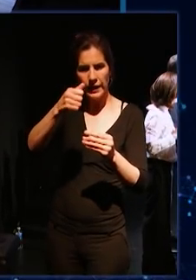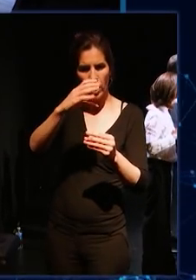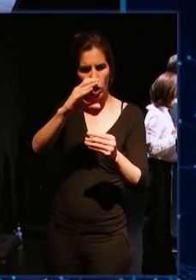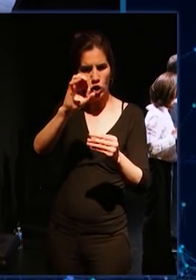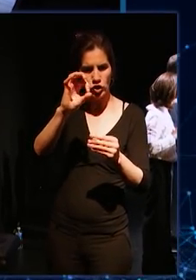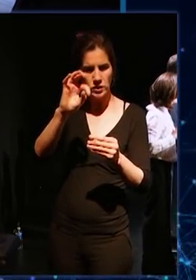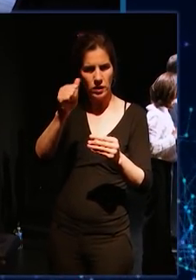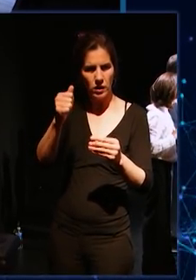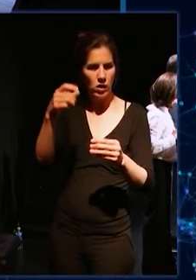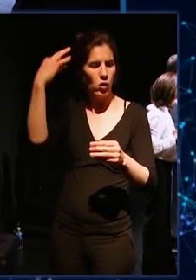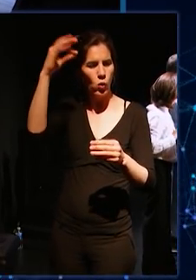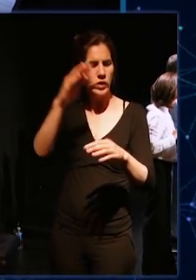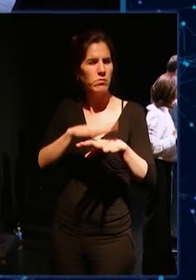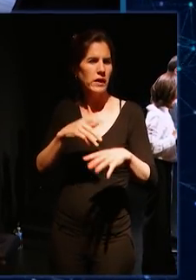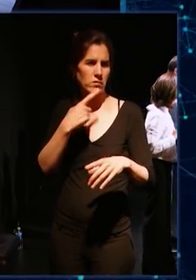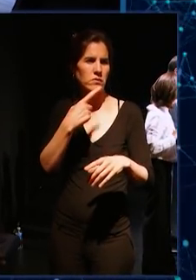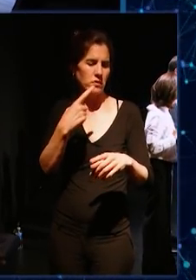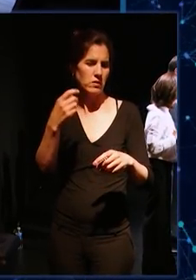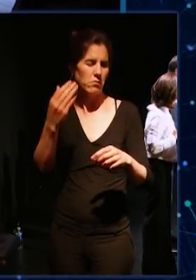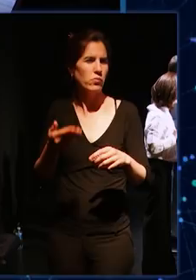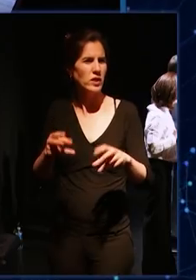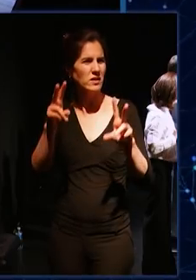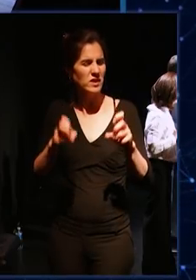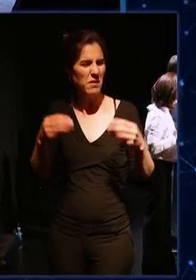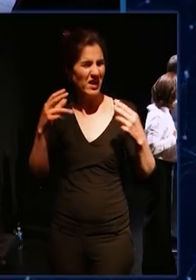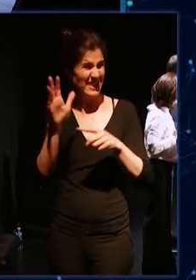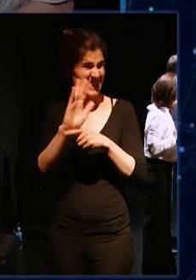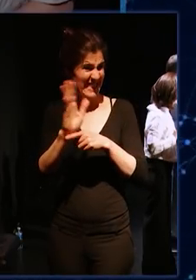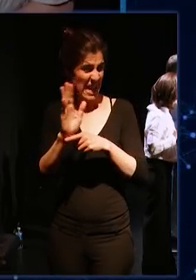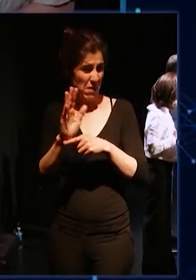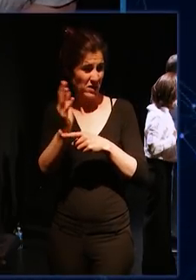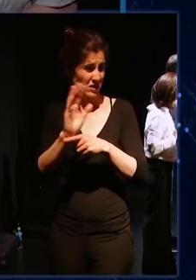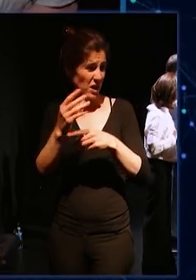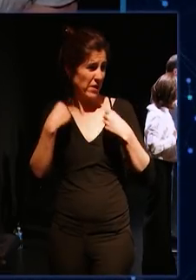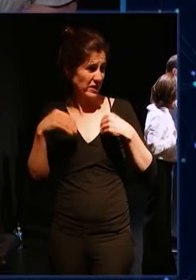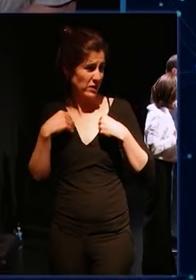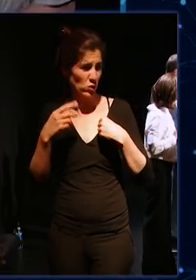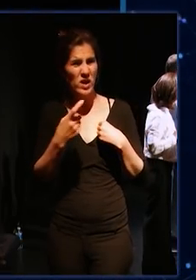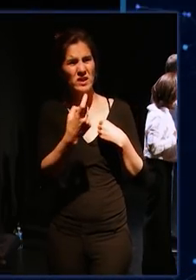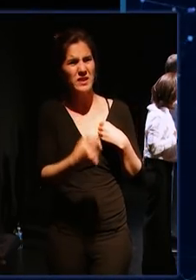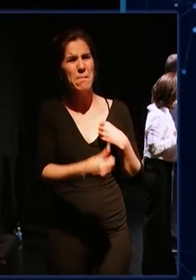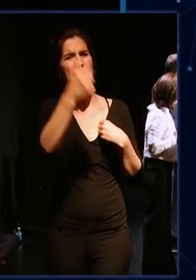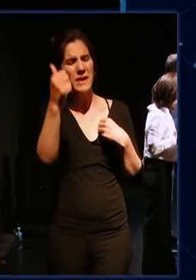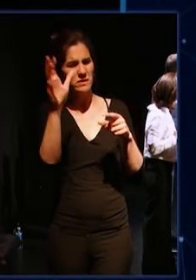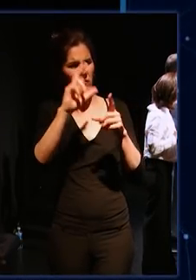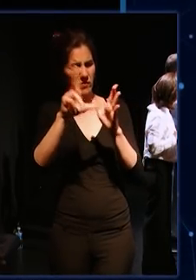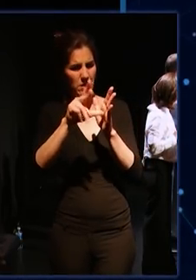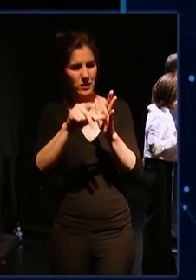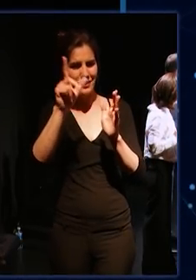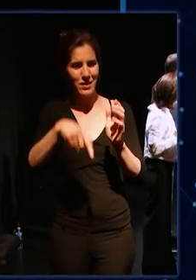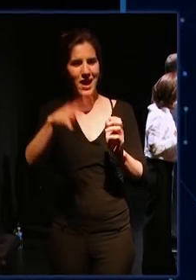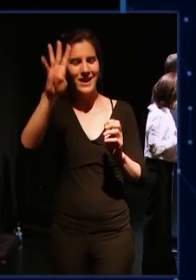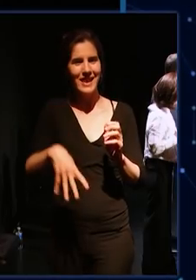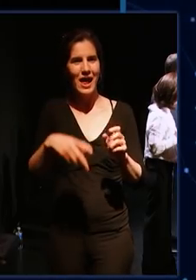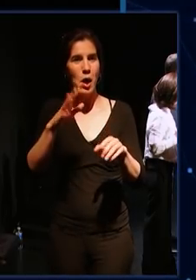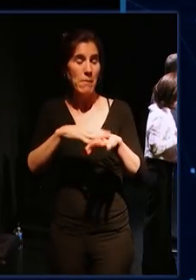de l'esbarjo. Necessitem cinema. Cinema ja en tenim, però necessitem més i en català per les famílies i resoldre d'una